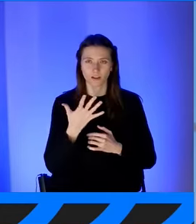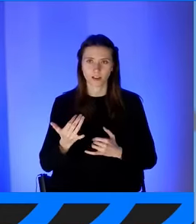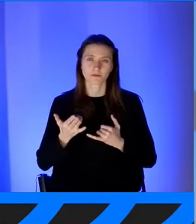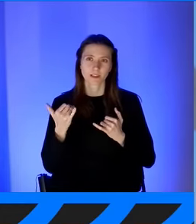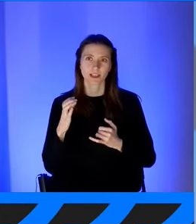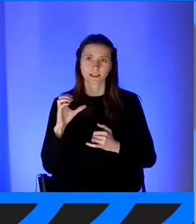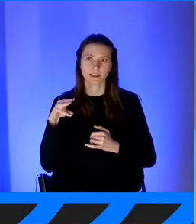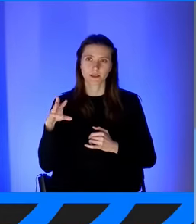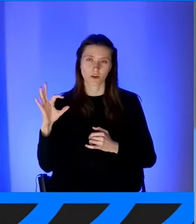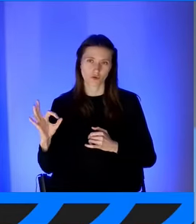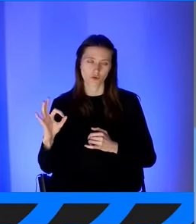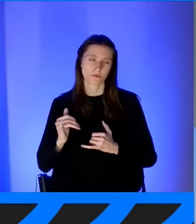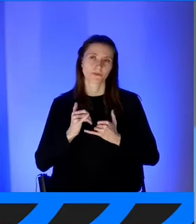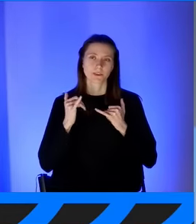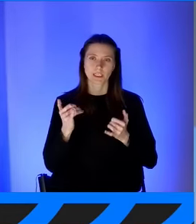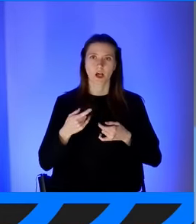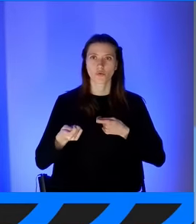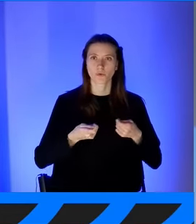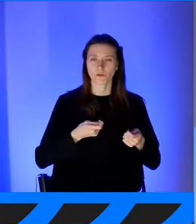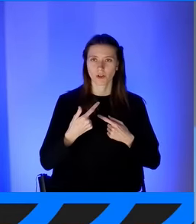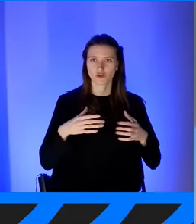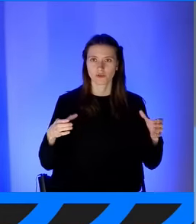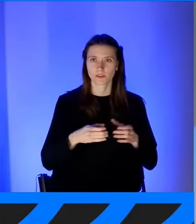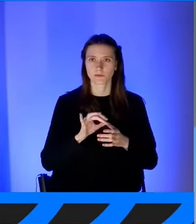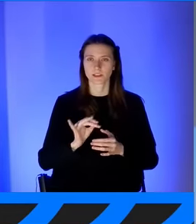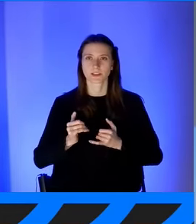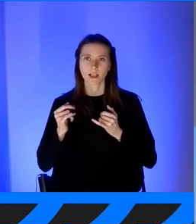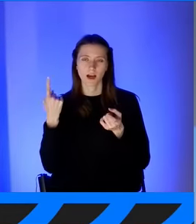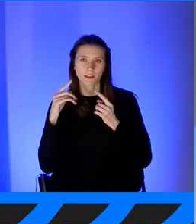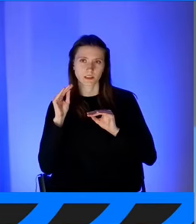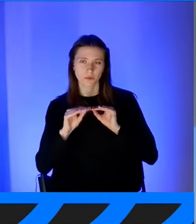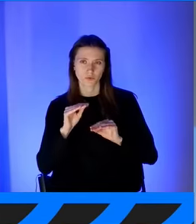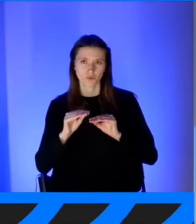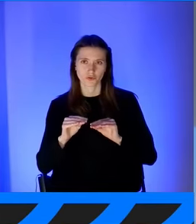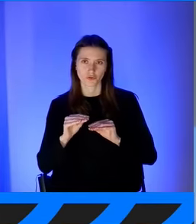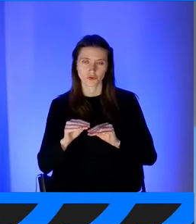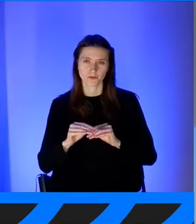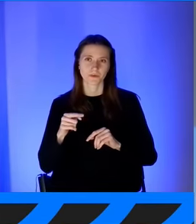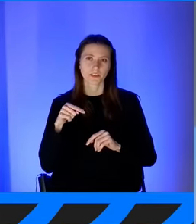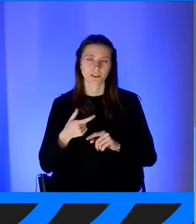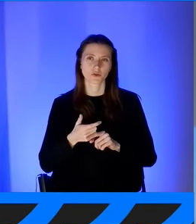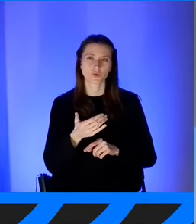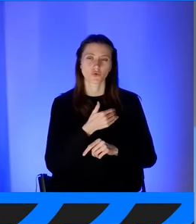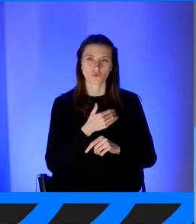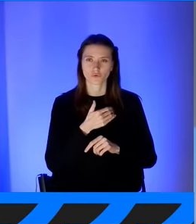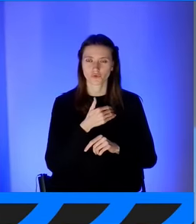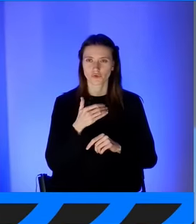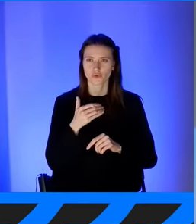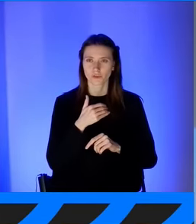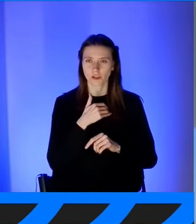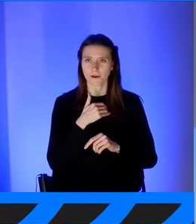C для управляющего состава и для разработчиков здесь хотелось хотелось бы